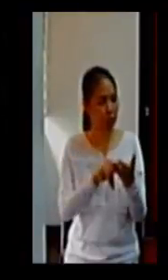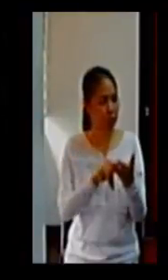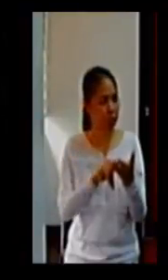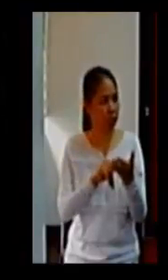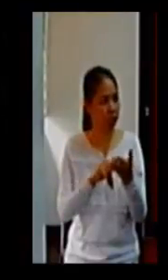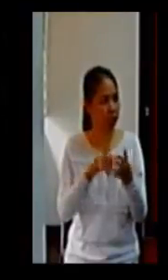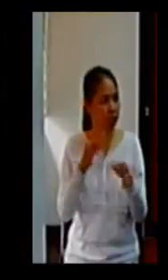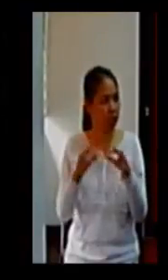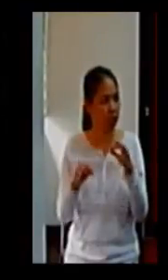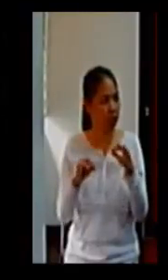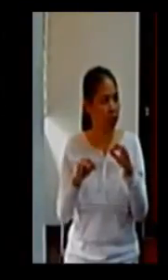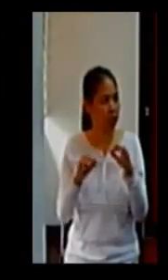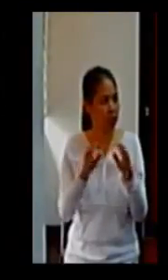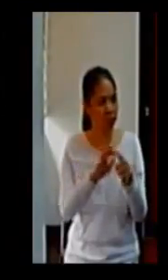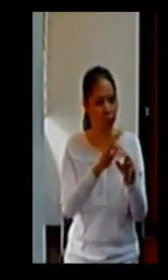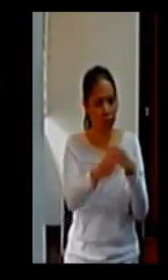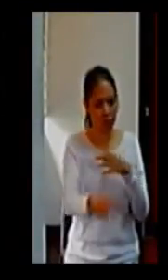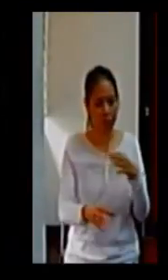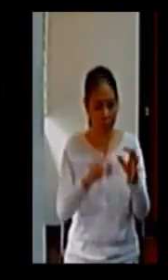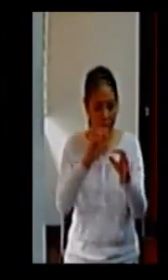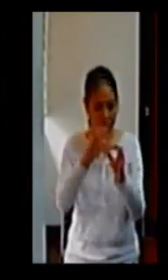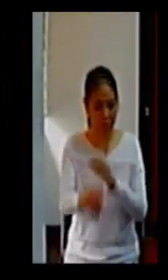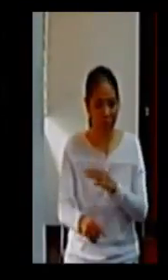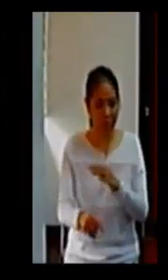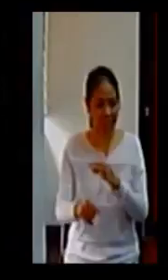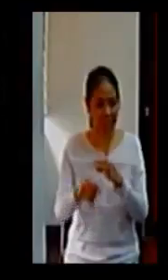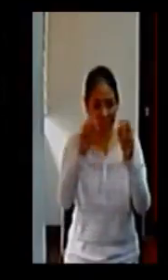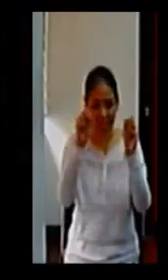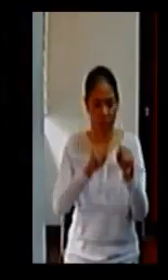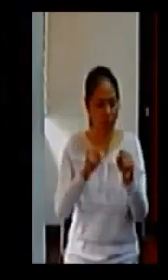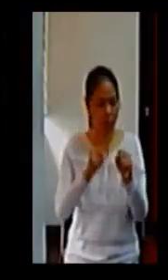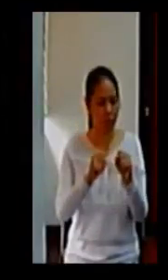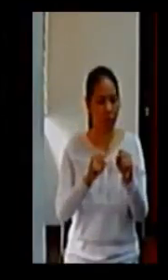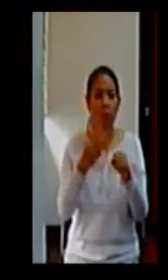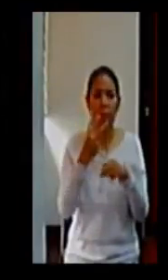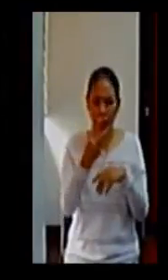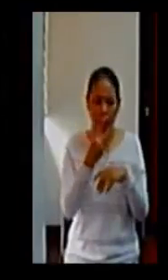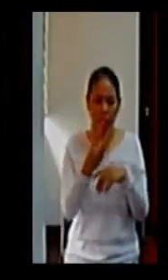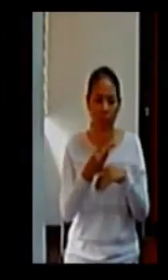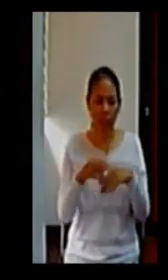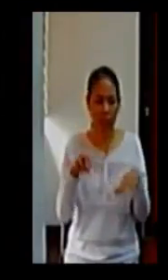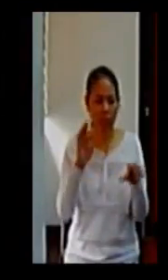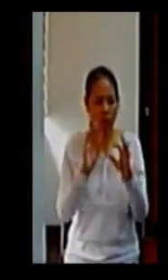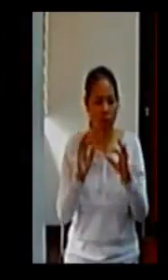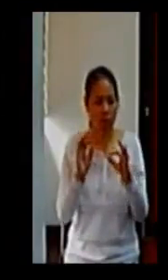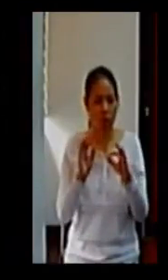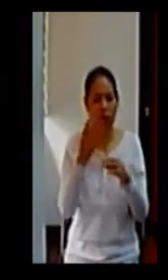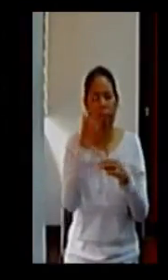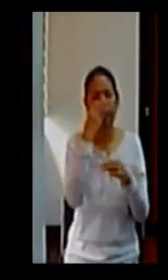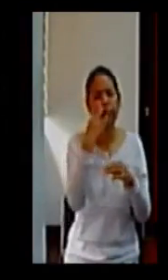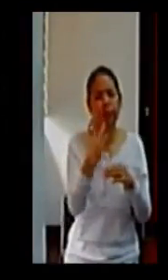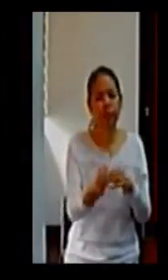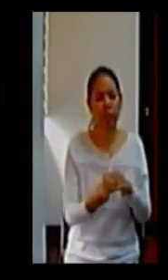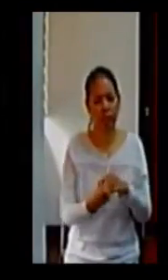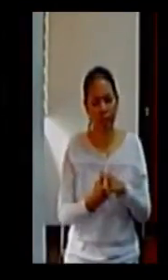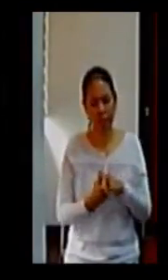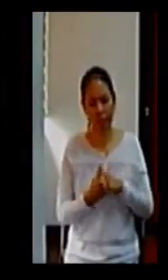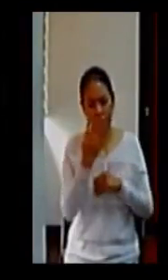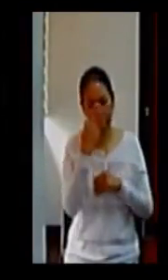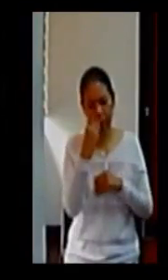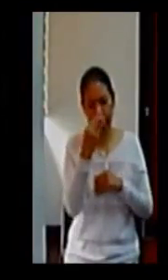na, makikita mo yung mga nagpla-plant. Bibihira na lang. Kung lalapit ka pa, yun yung mga